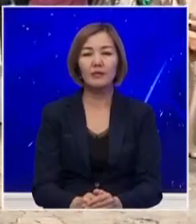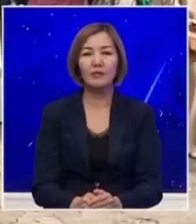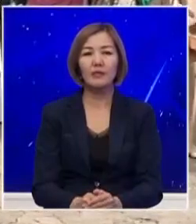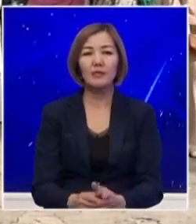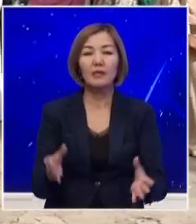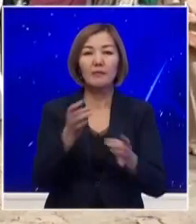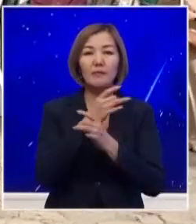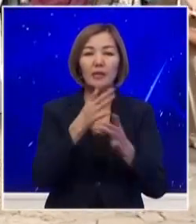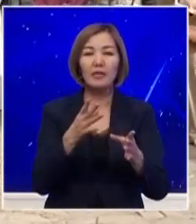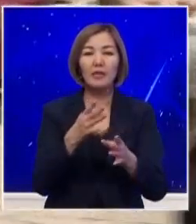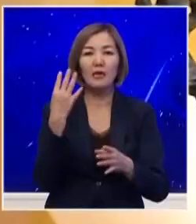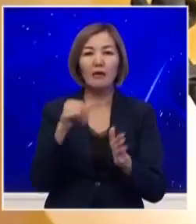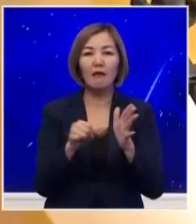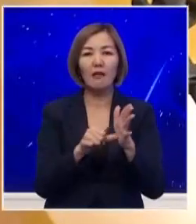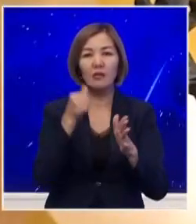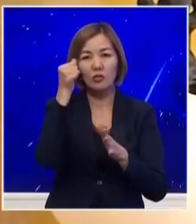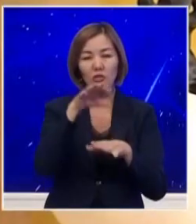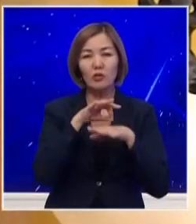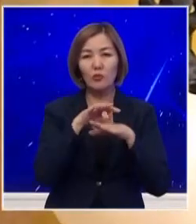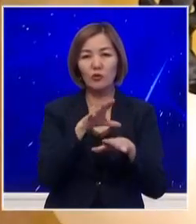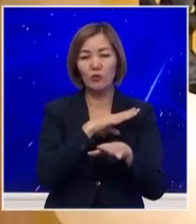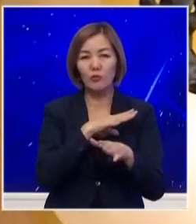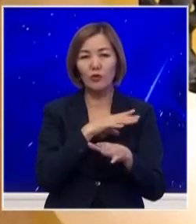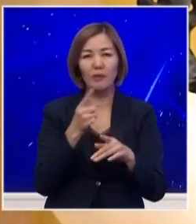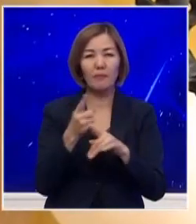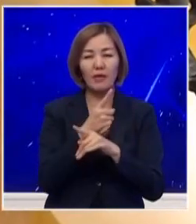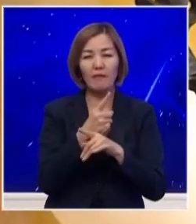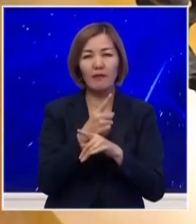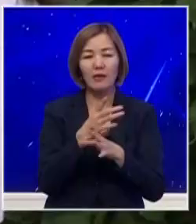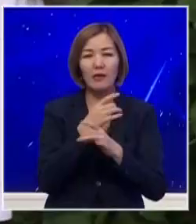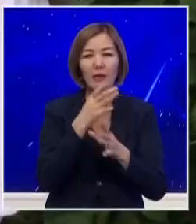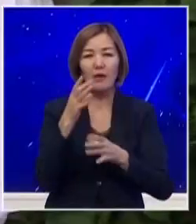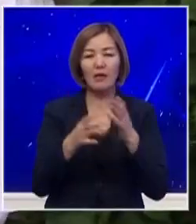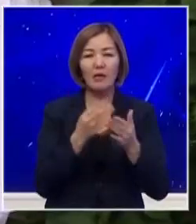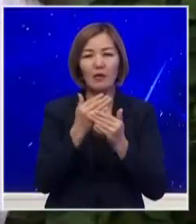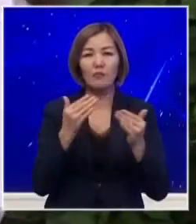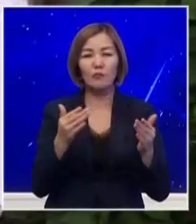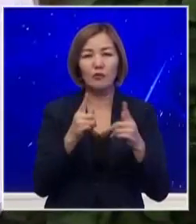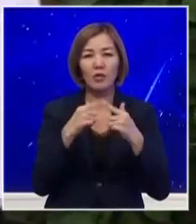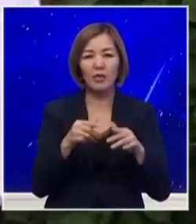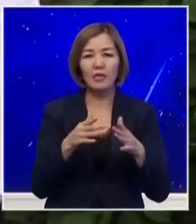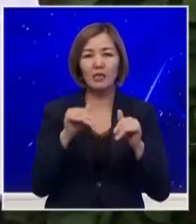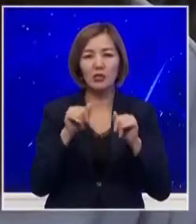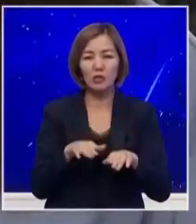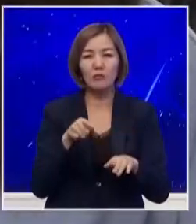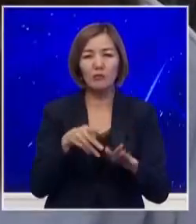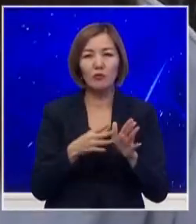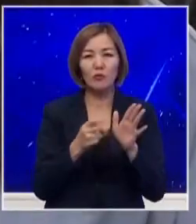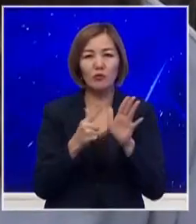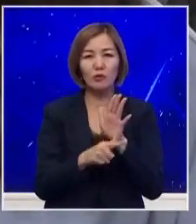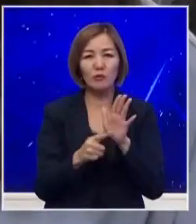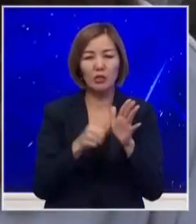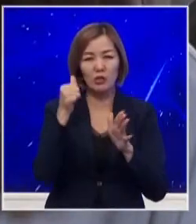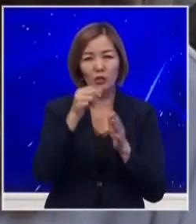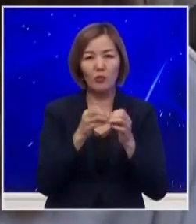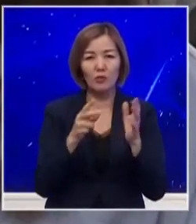Атаулы мереке осымен 46-шы рет тойланып отыр. Алғаш рет бұл мерам Халықаралық музей кеңесінің шешімімен 1977